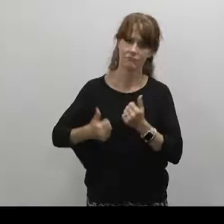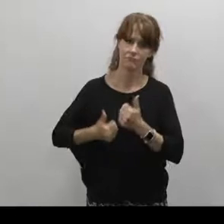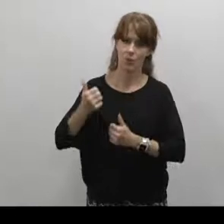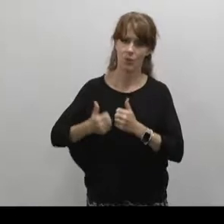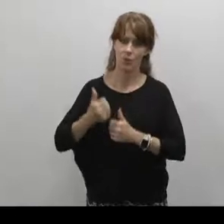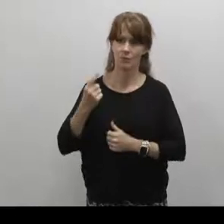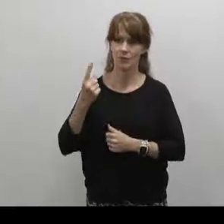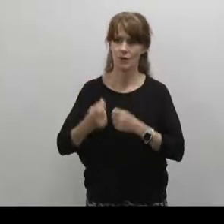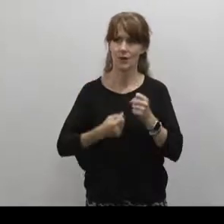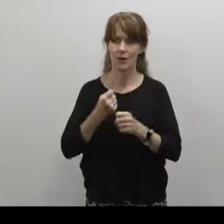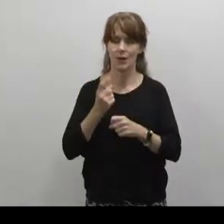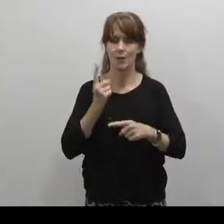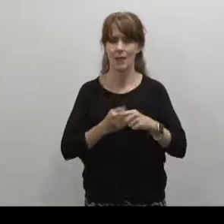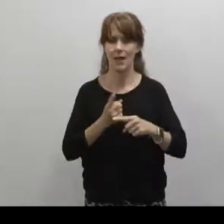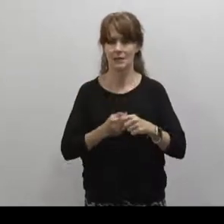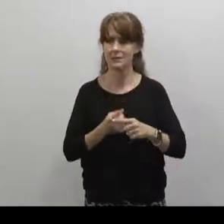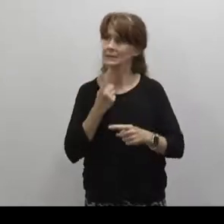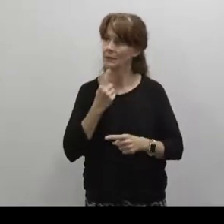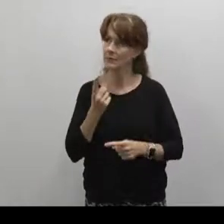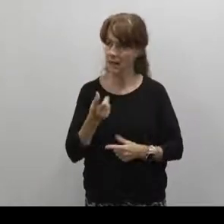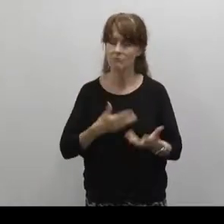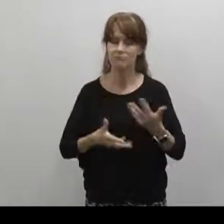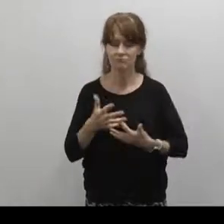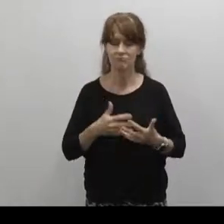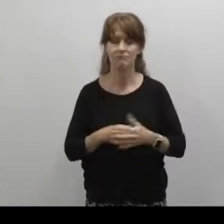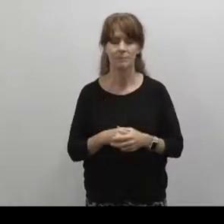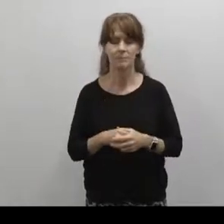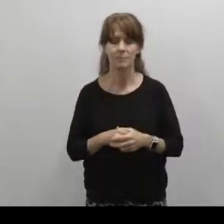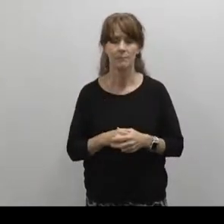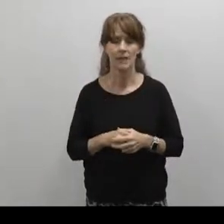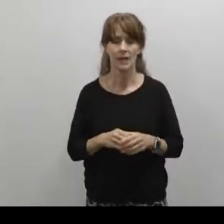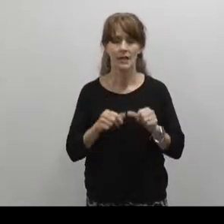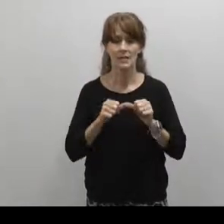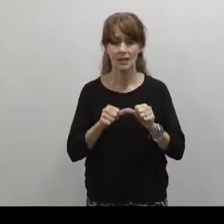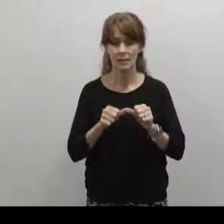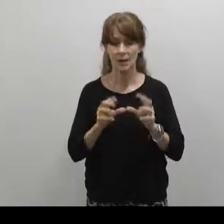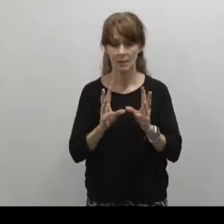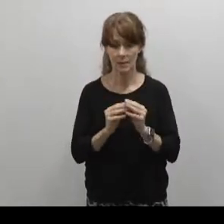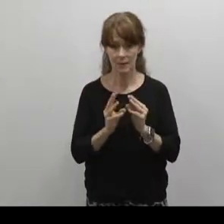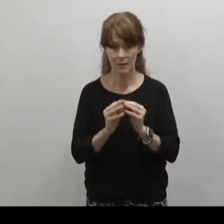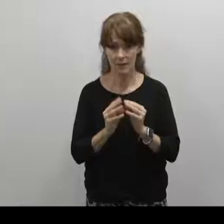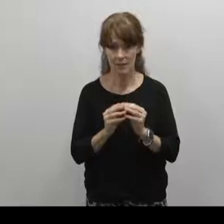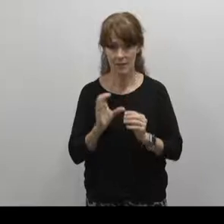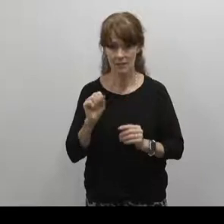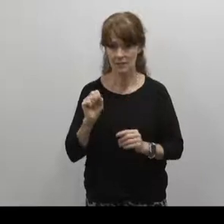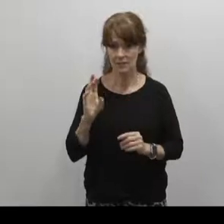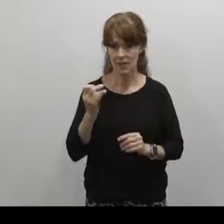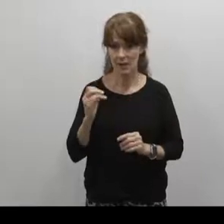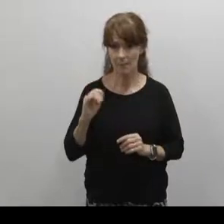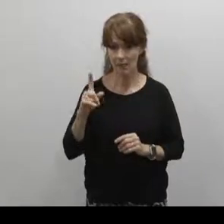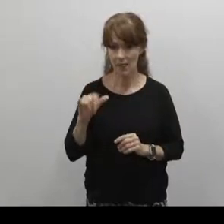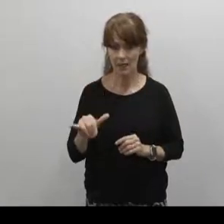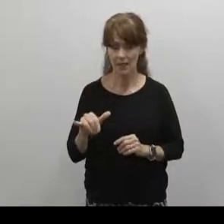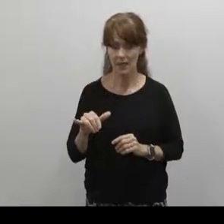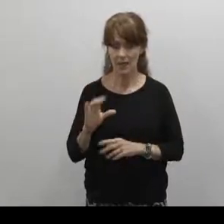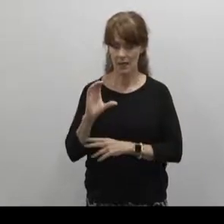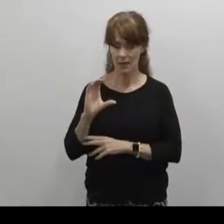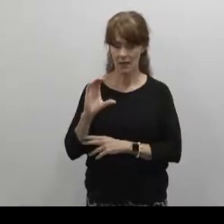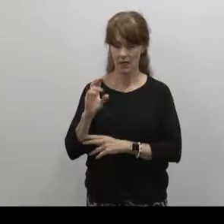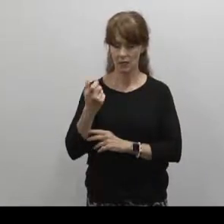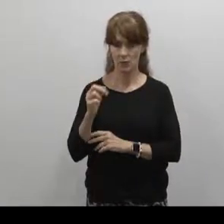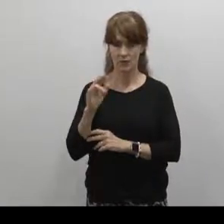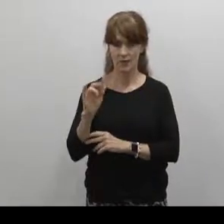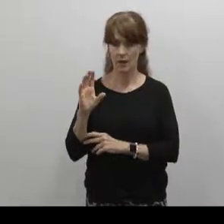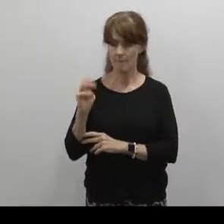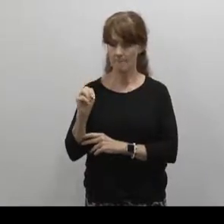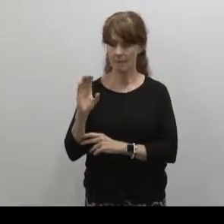schools campaign phục kế ban xã ca chỉ mua dương chưa một năm rồi thì hỏi hỏi cái